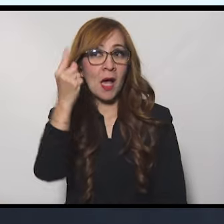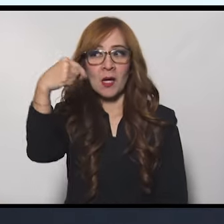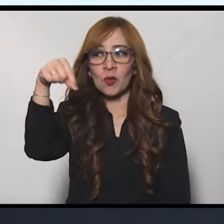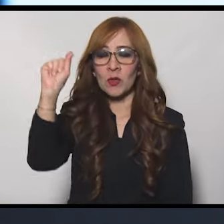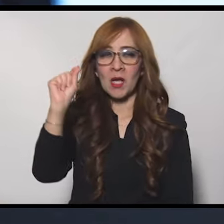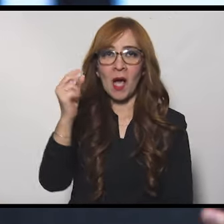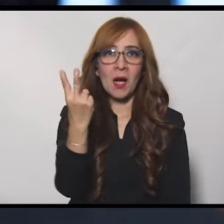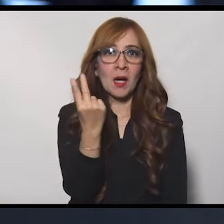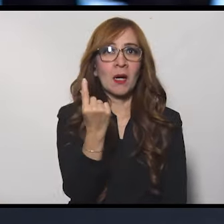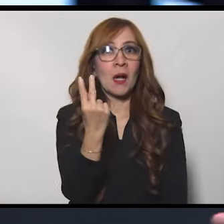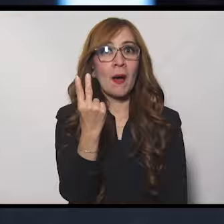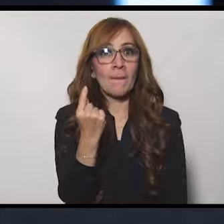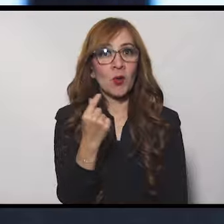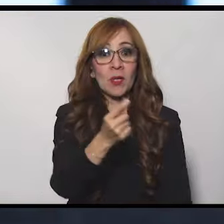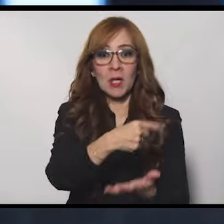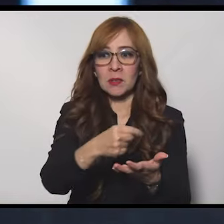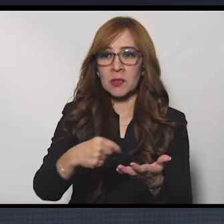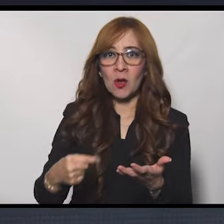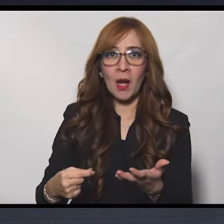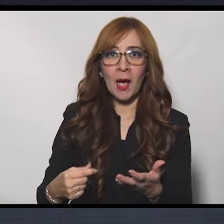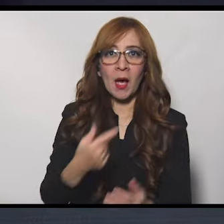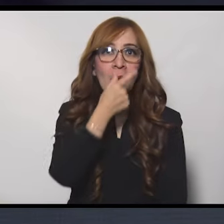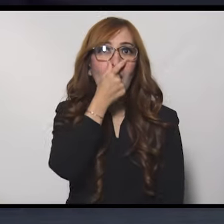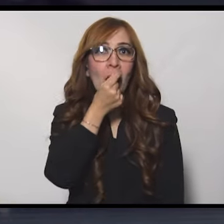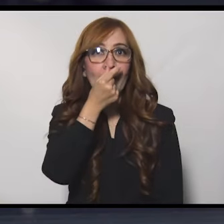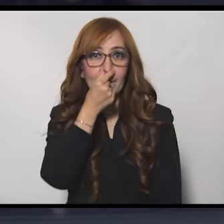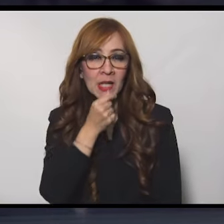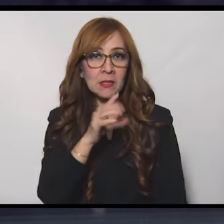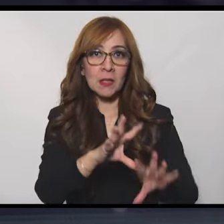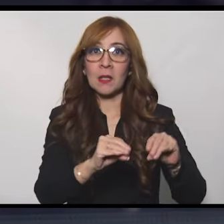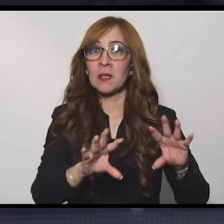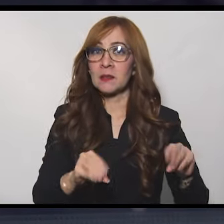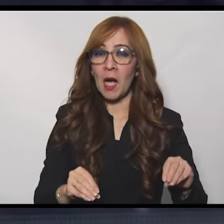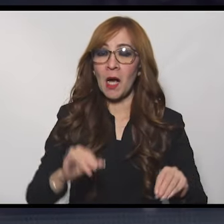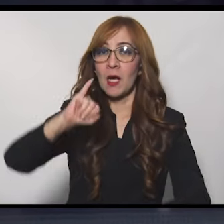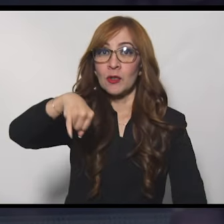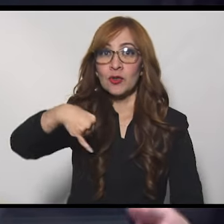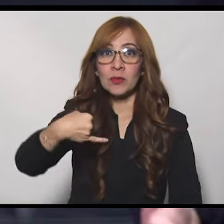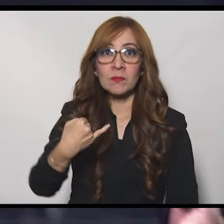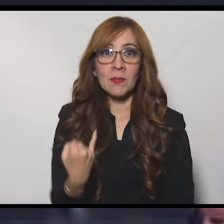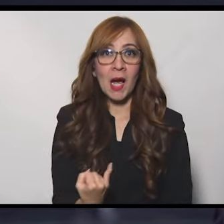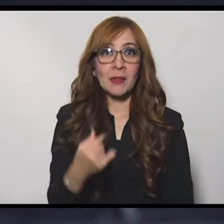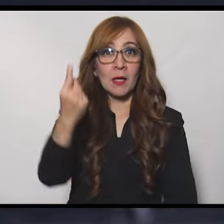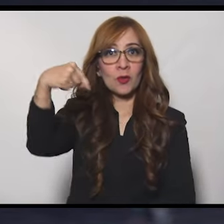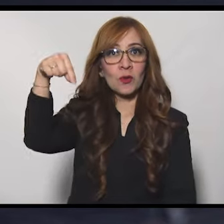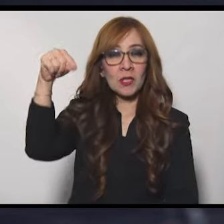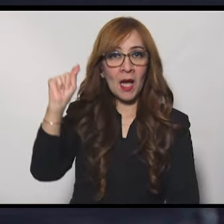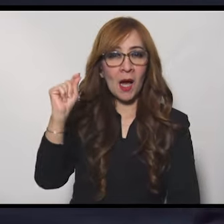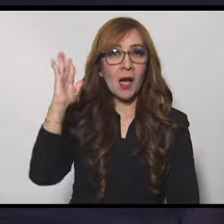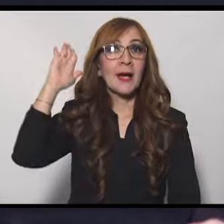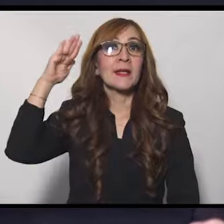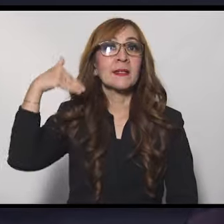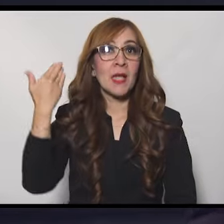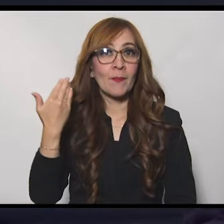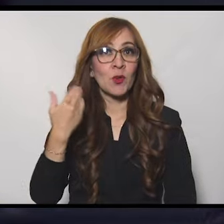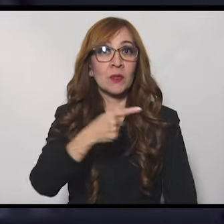kuliah, Rabu sekolah, Kamis kerja, Jumat kuliah, Sabtu sekolah, ya